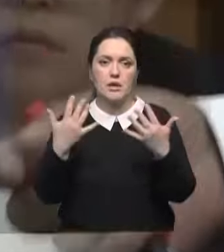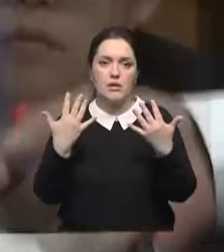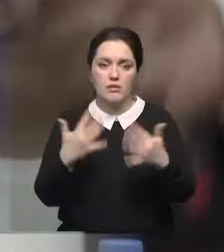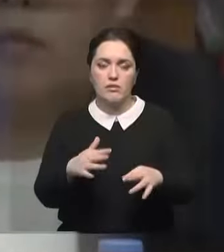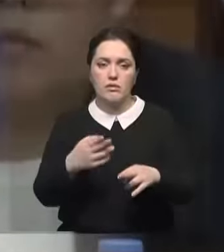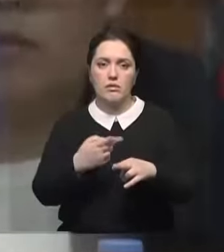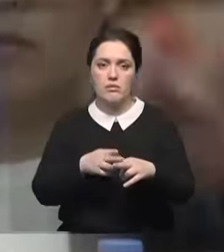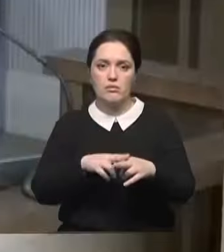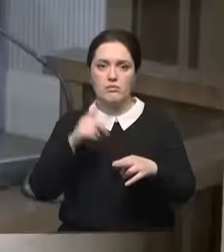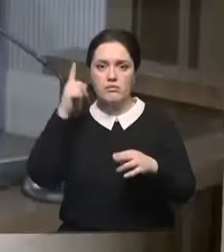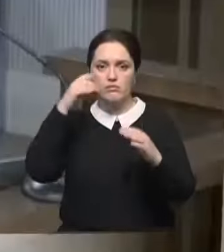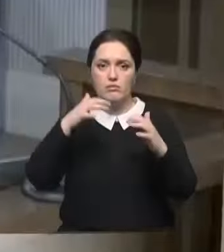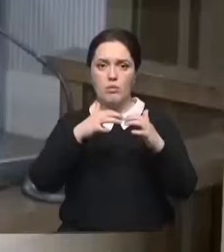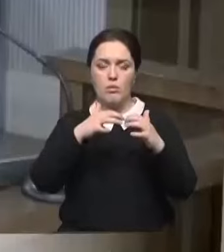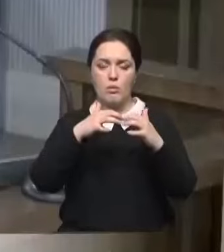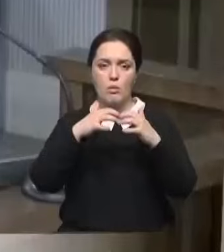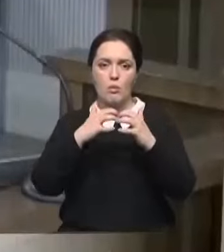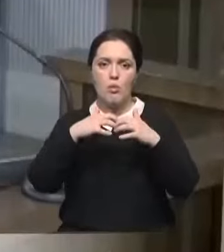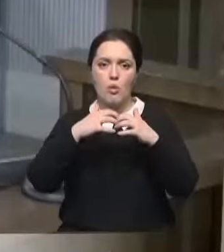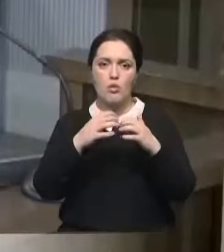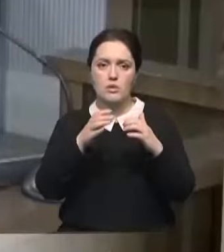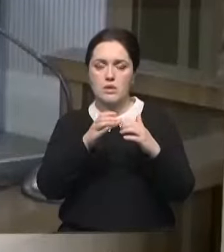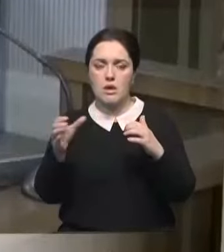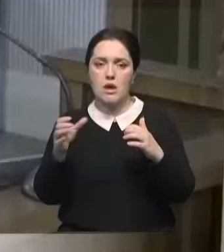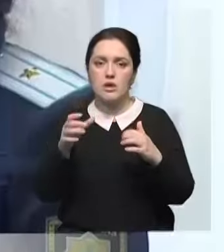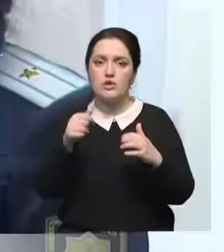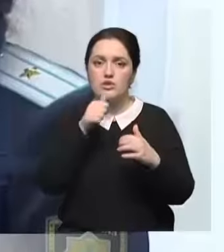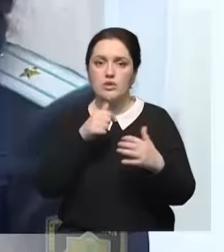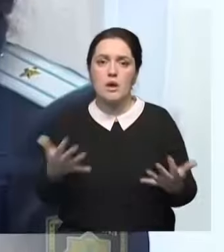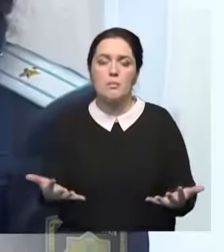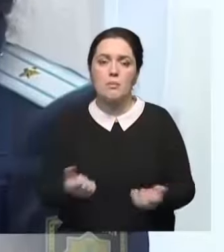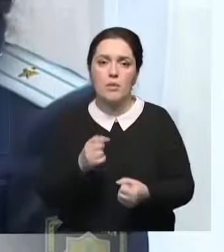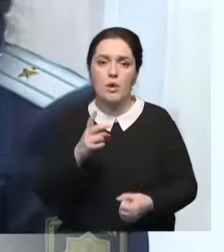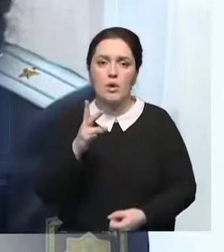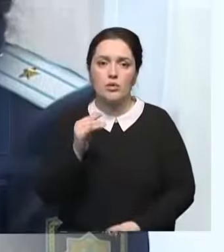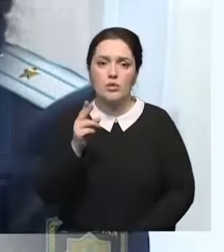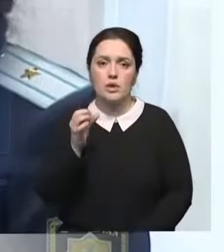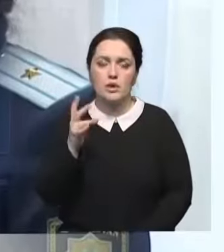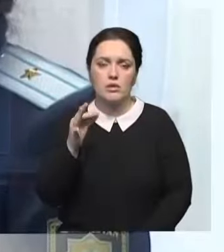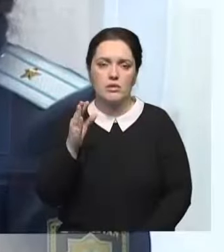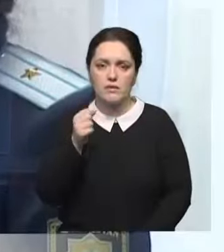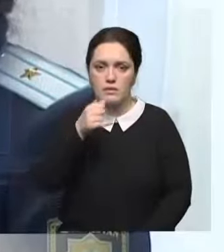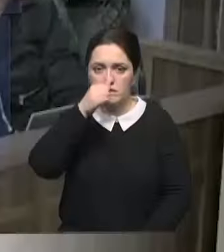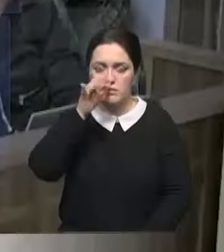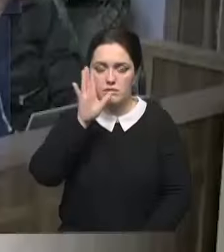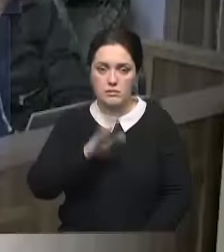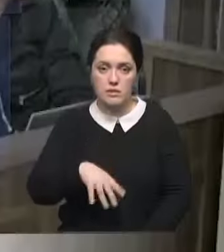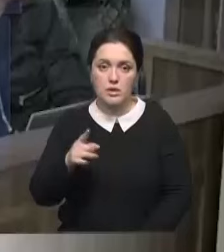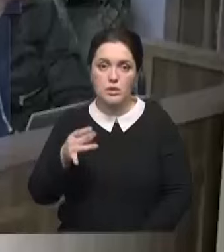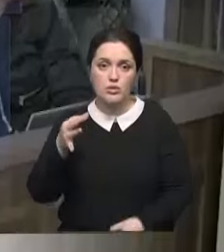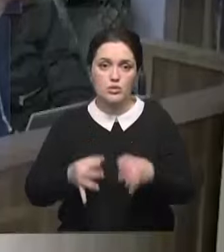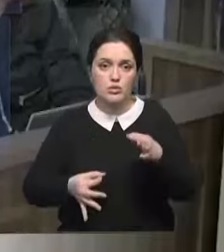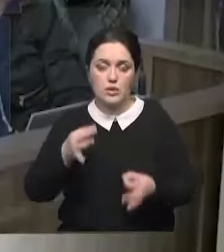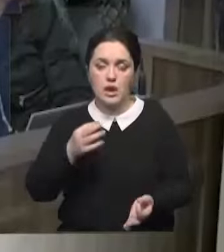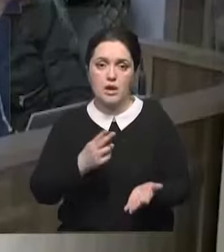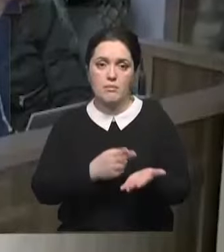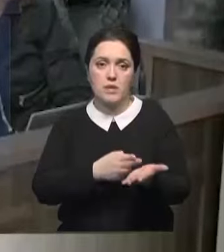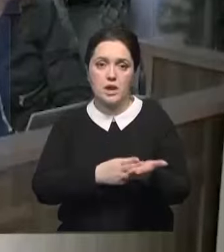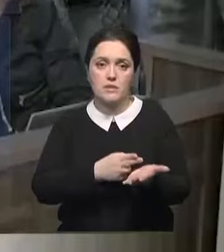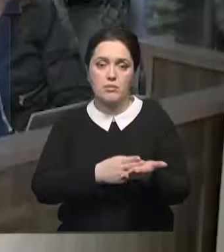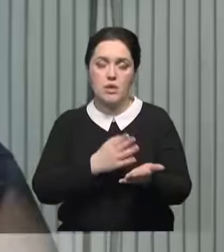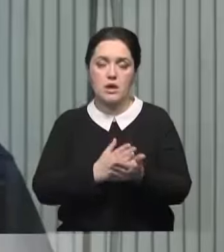которой сместился мозг. Эксперт заявил, шансы спасти Салтанат Нукенову были маловероятны. Добавлю, судебное разбирательство